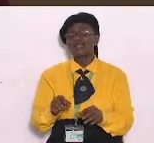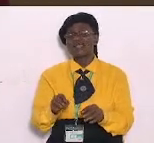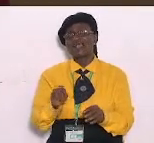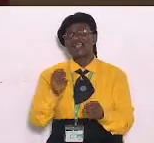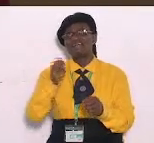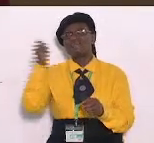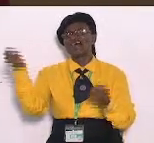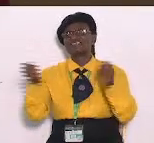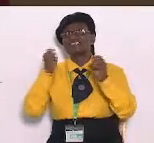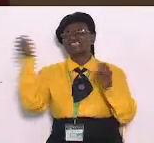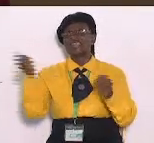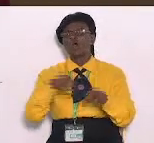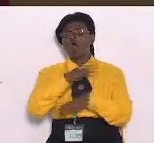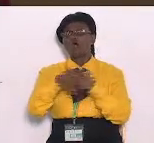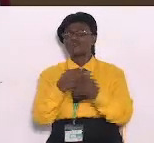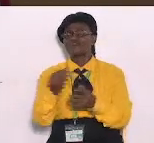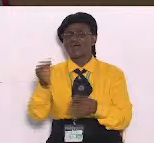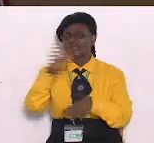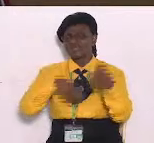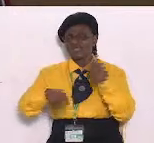missionnaires et